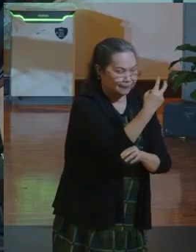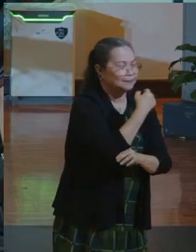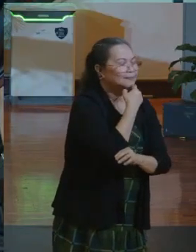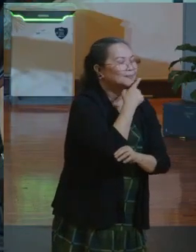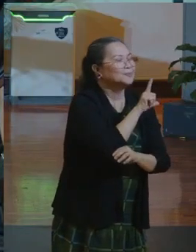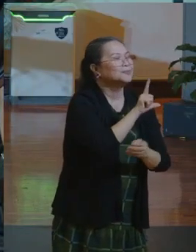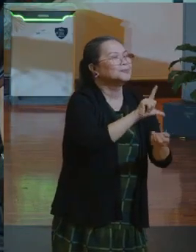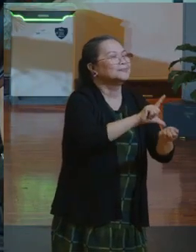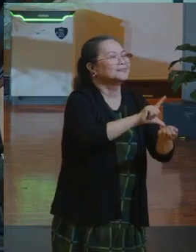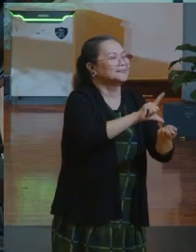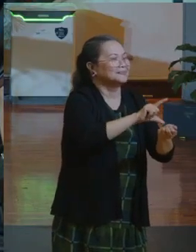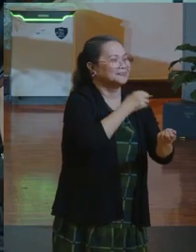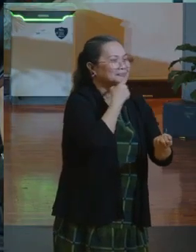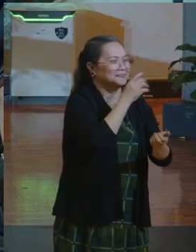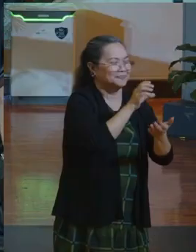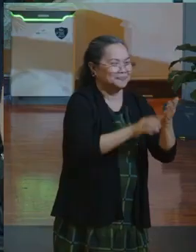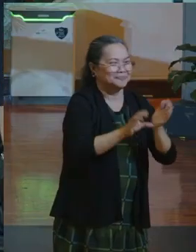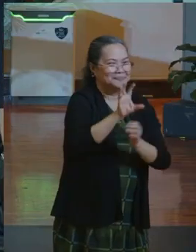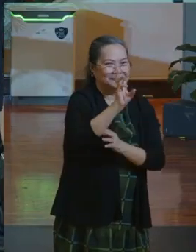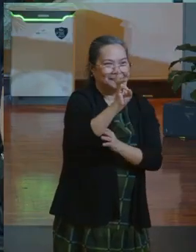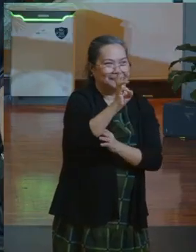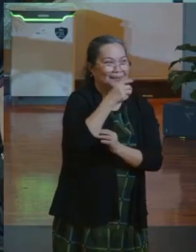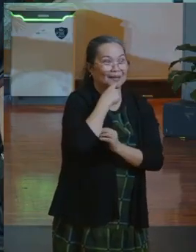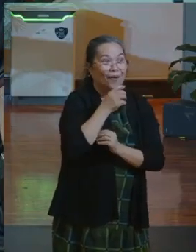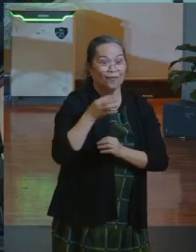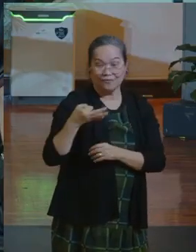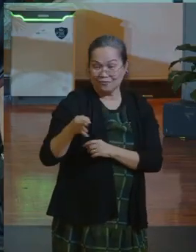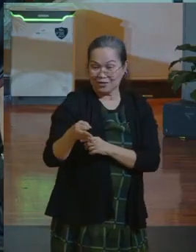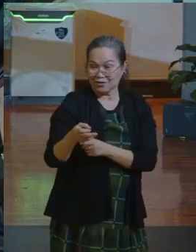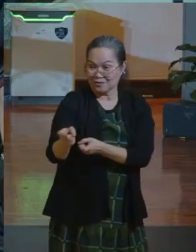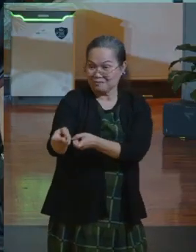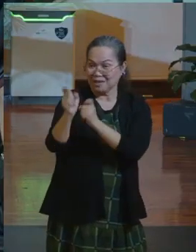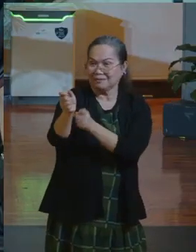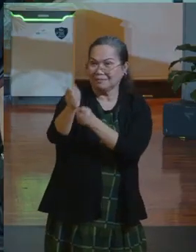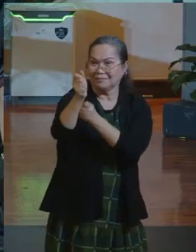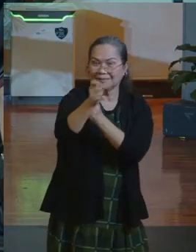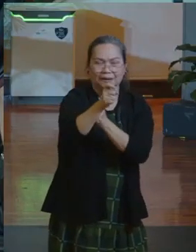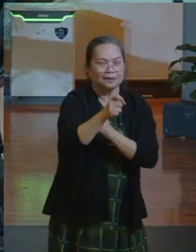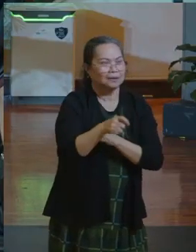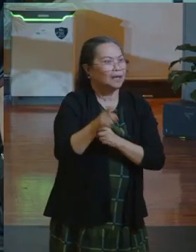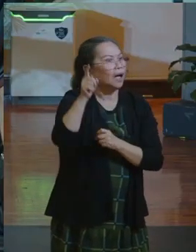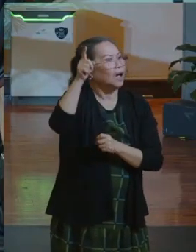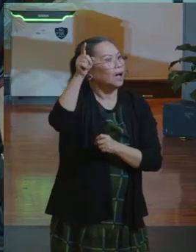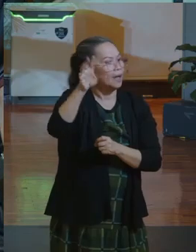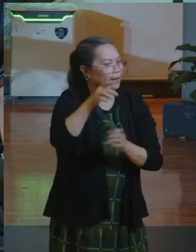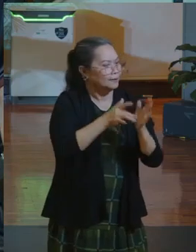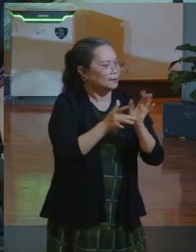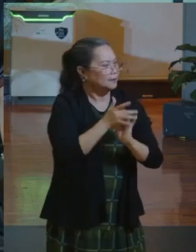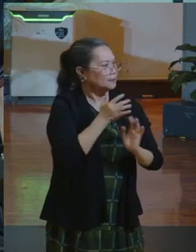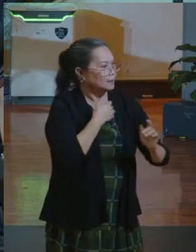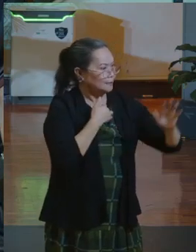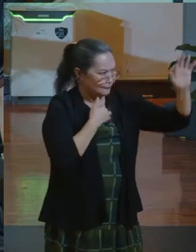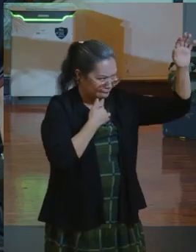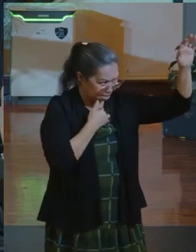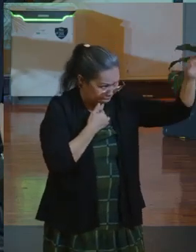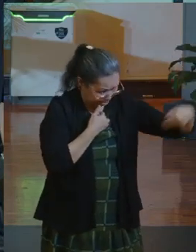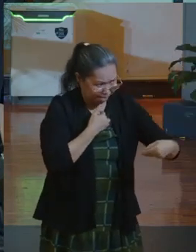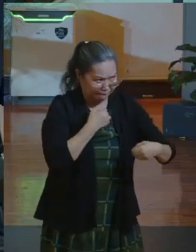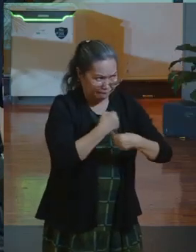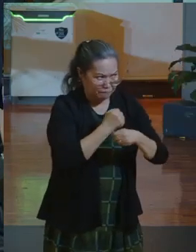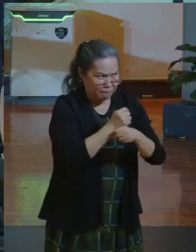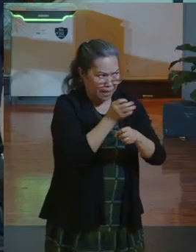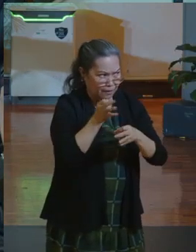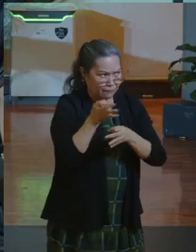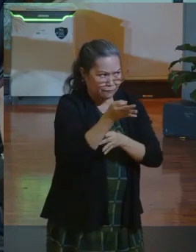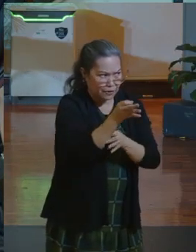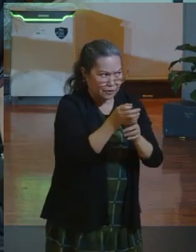sila. Liba sila yung mga isda at tinutusan sila ng Panginoon, I will make you fishers of men.